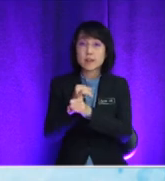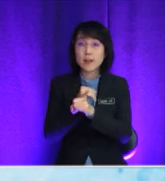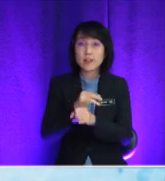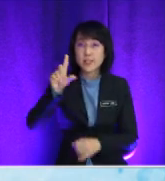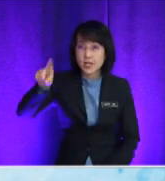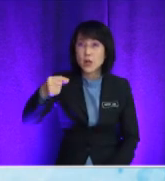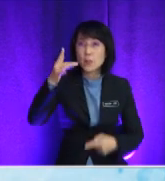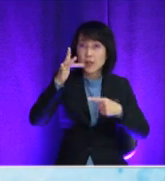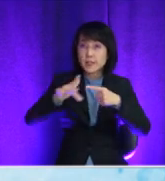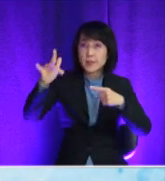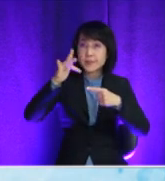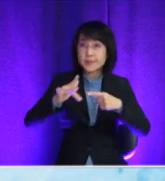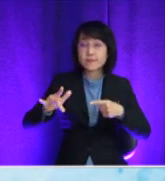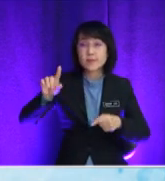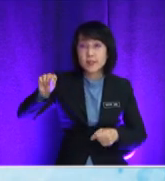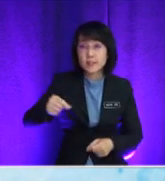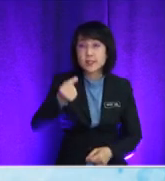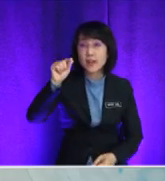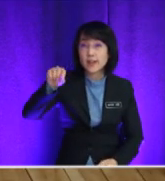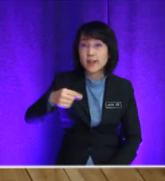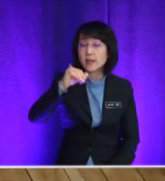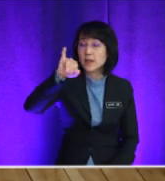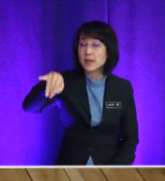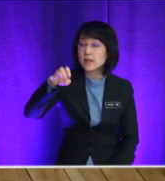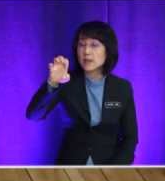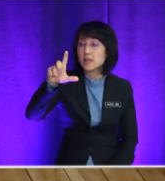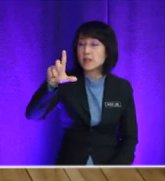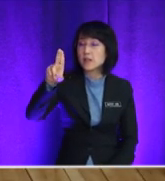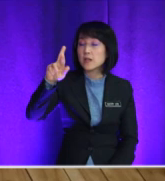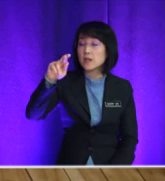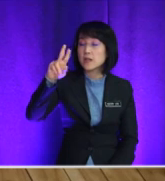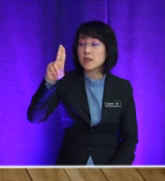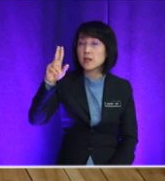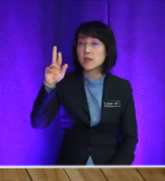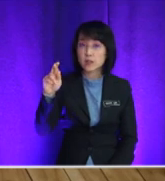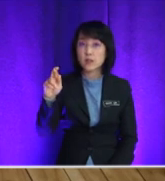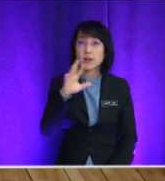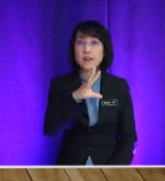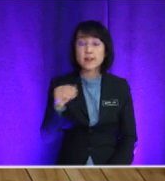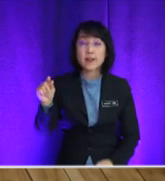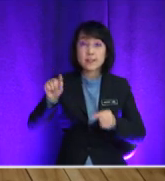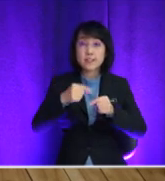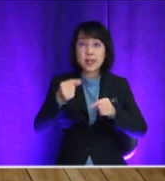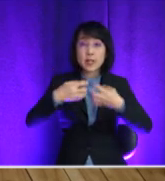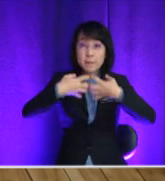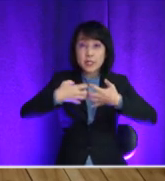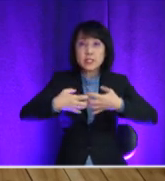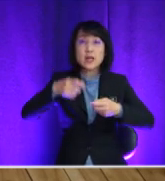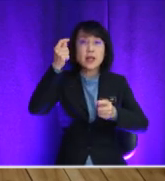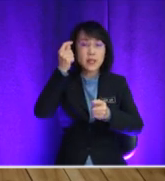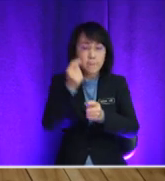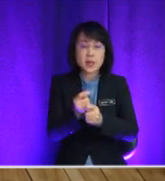Oke kita jahit dan kita jahit mesin tepat di garisan pemadam pemadam supaya